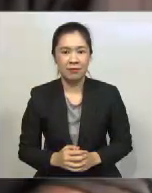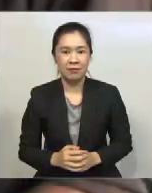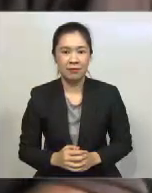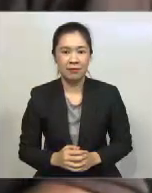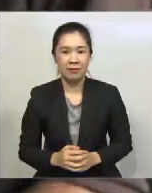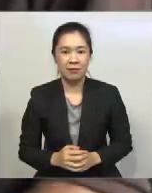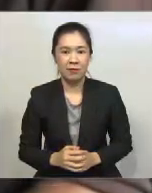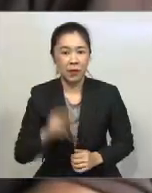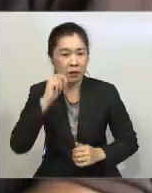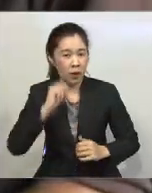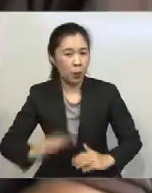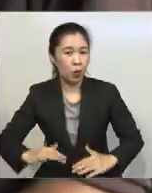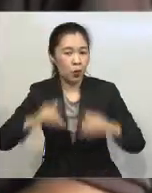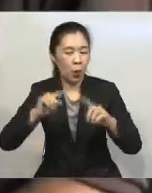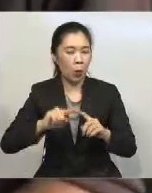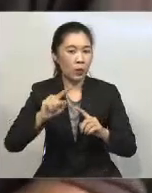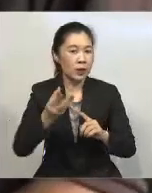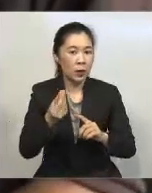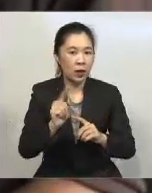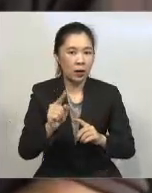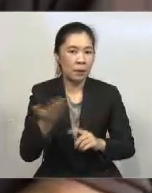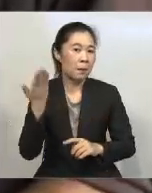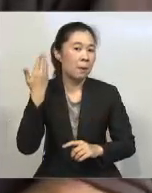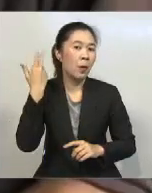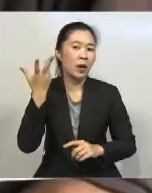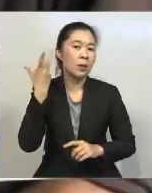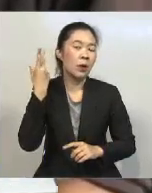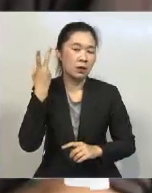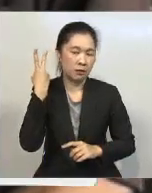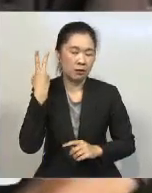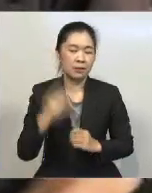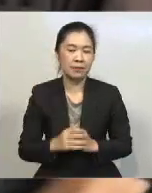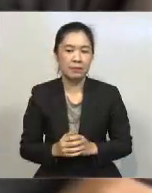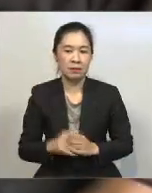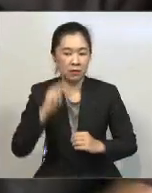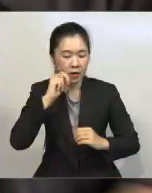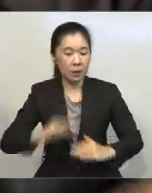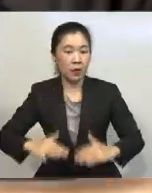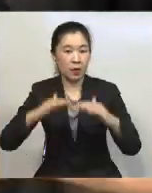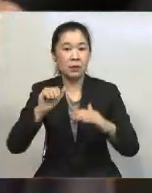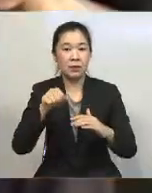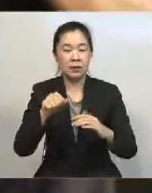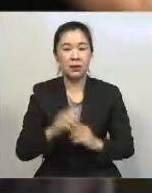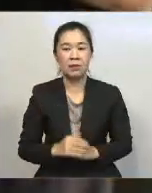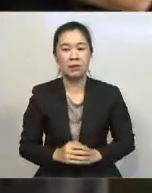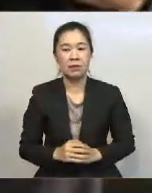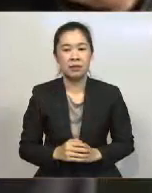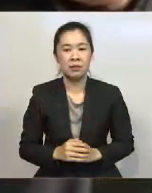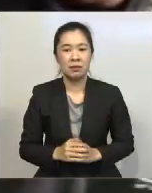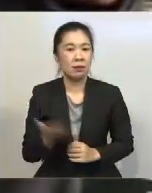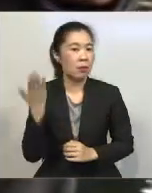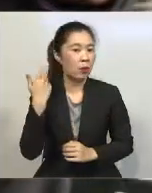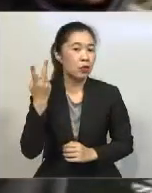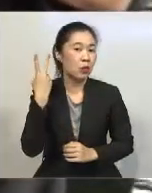เหตุการณ์น้ำท่วมมันเริ่มจากเมื่อไหร่ยังไงครับ เมื่อวันซืนครับ เมื่อวันซืน ครับ น้ำมันขึ้นมาเลยเหรอคร ับเมื่อวันซืนนี่น้ำจะ